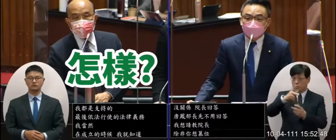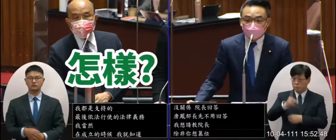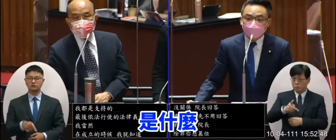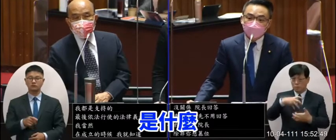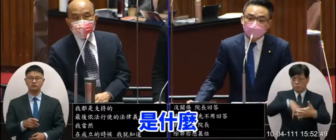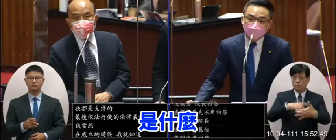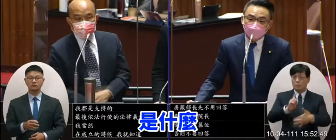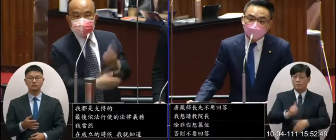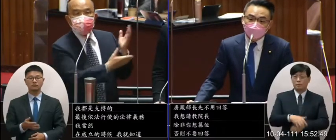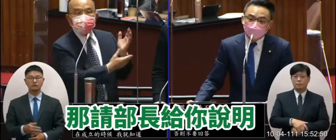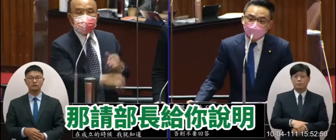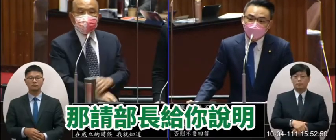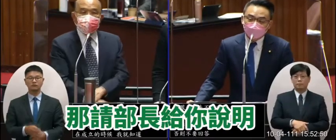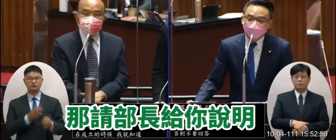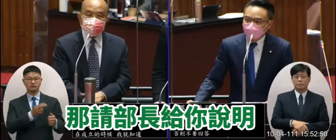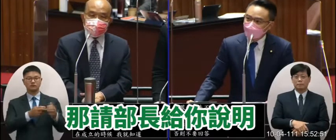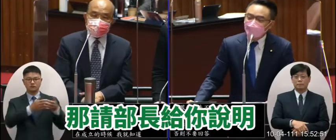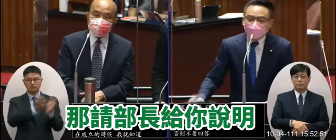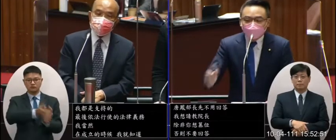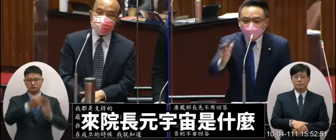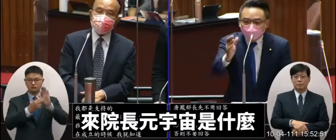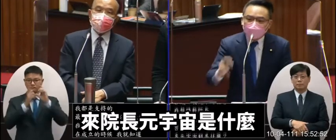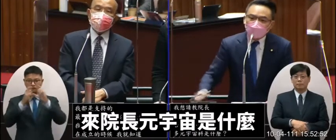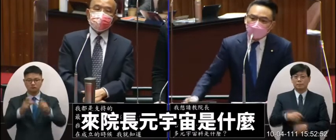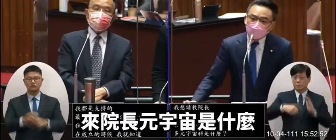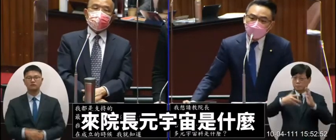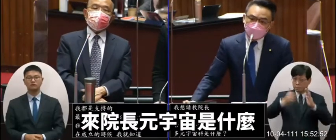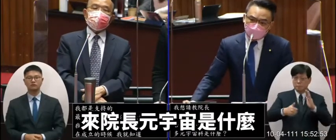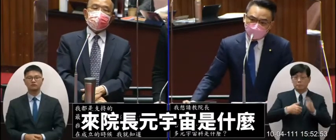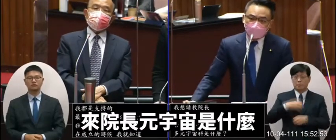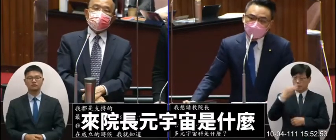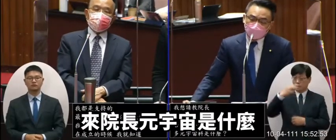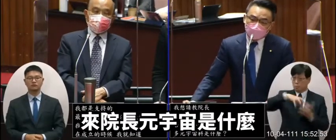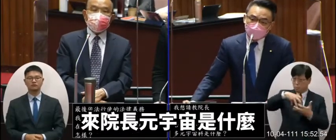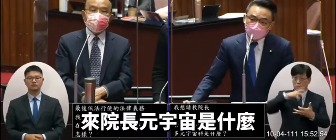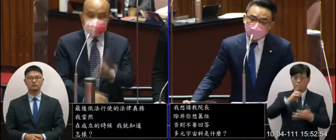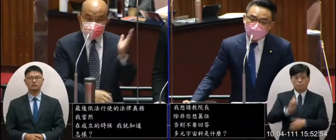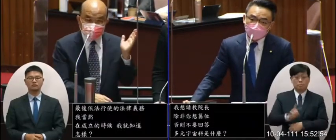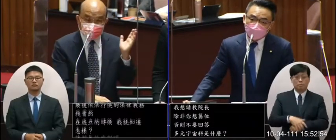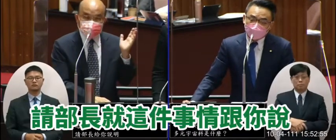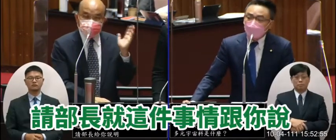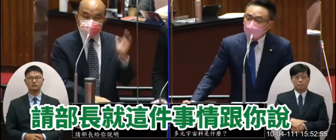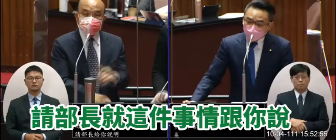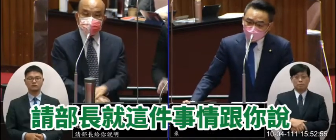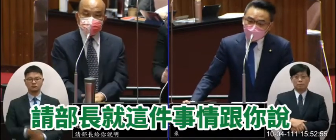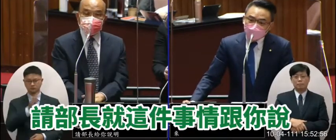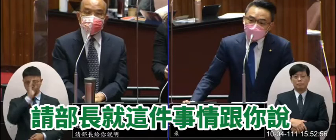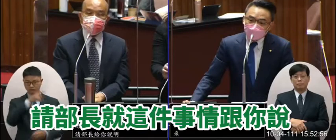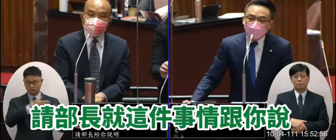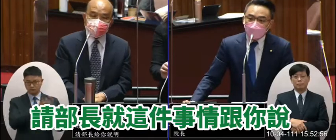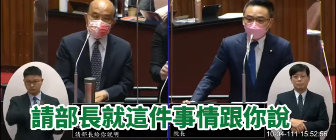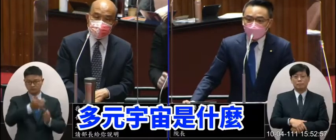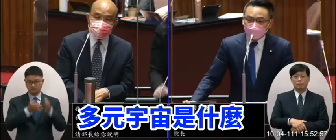呀，那 是啥咪？ 要请部长给你说明。 来，院长，元宇宙是什么？ 请部长就这些